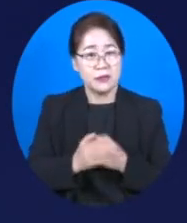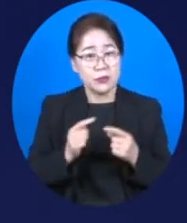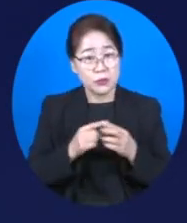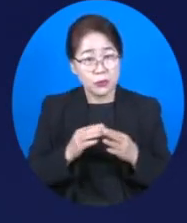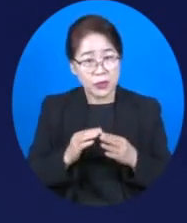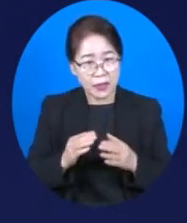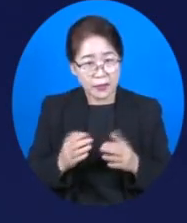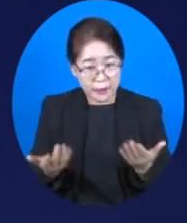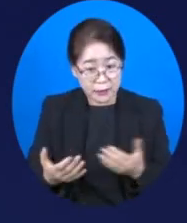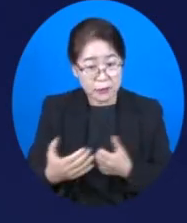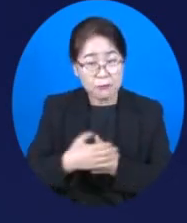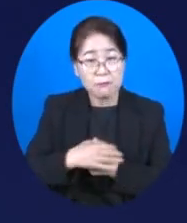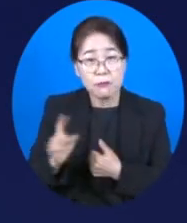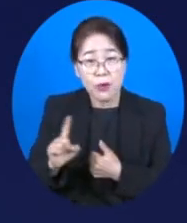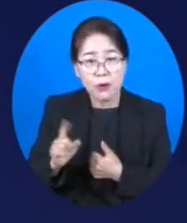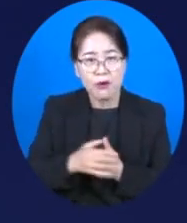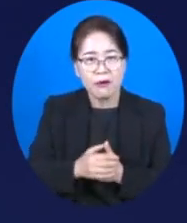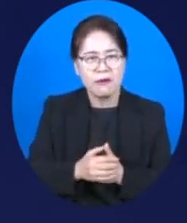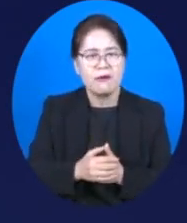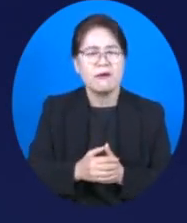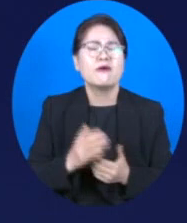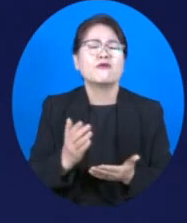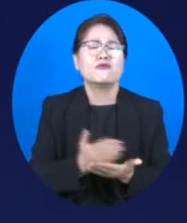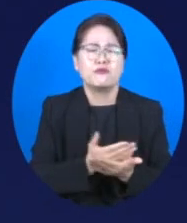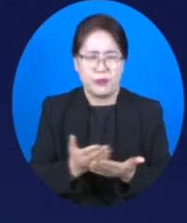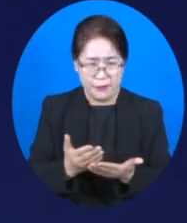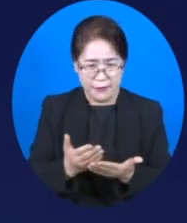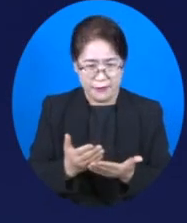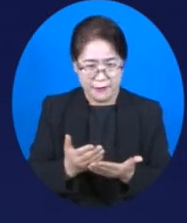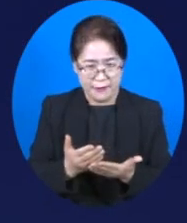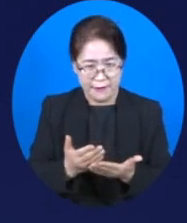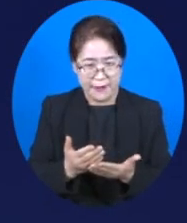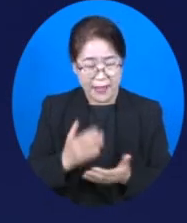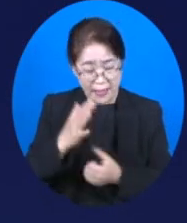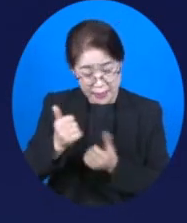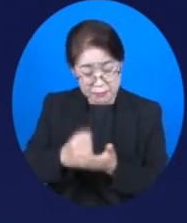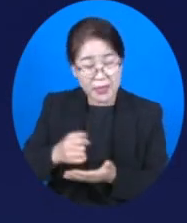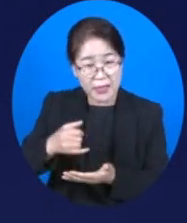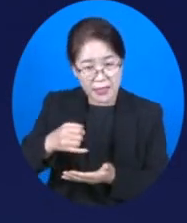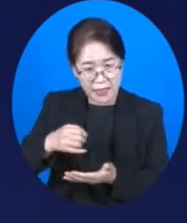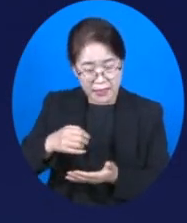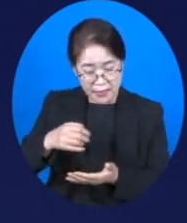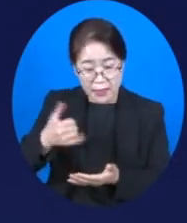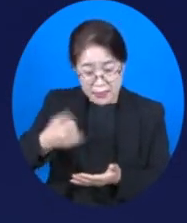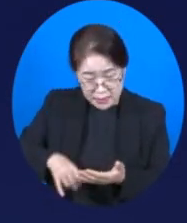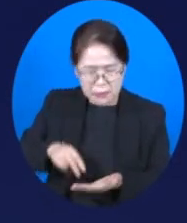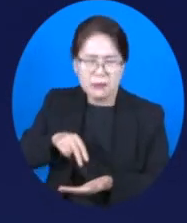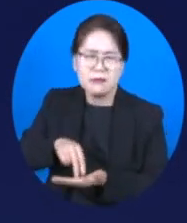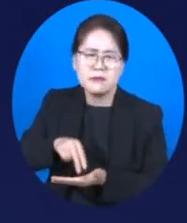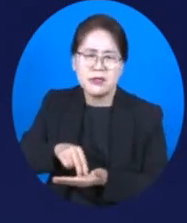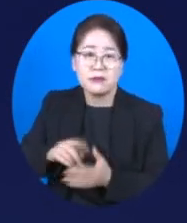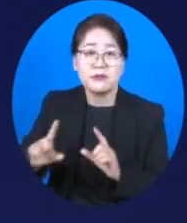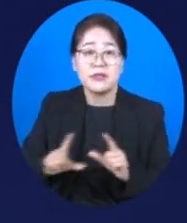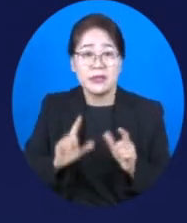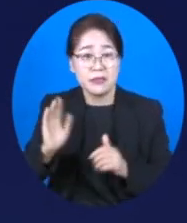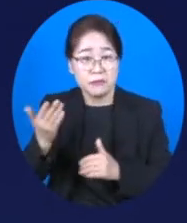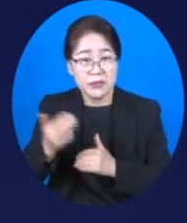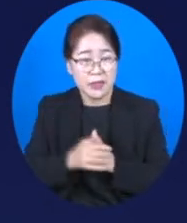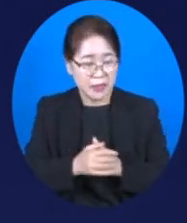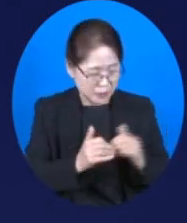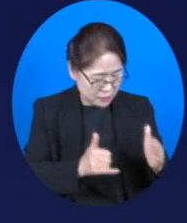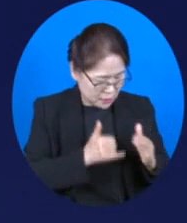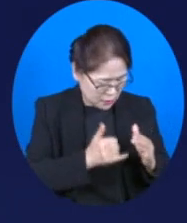되죠? 구별되어야 된다는 것입니다. 내가 구별되지 못해서